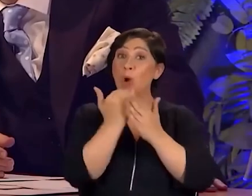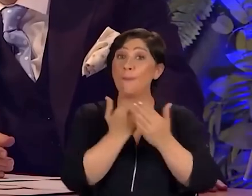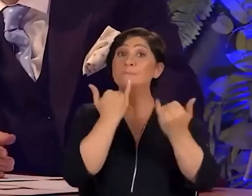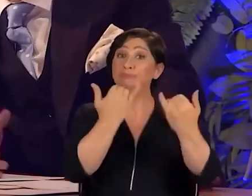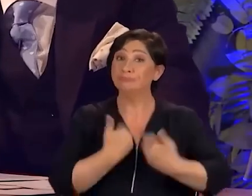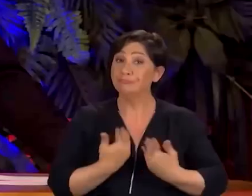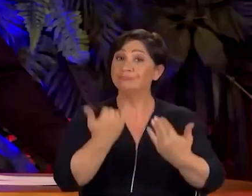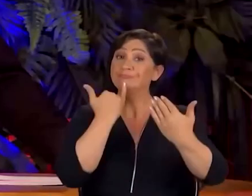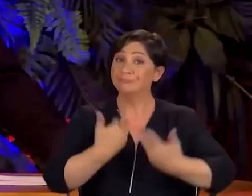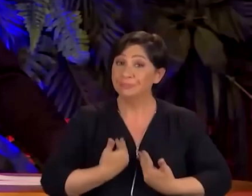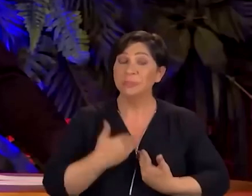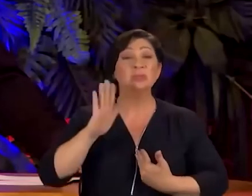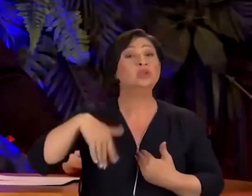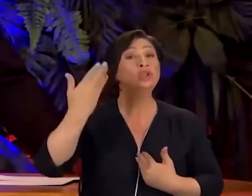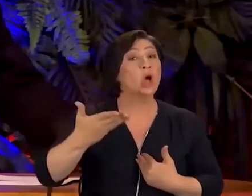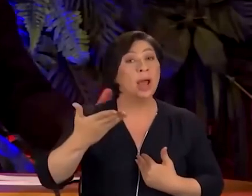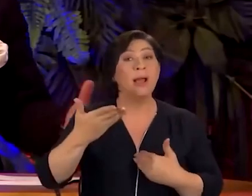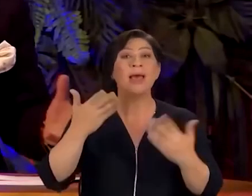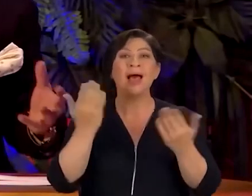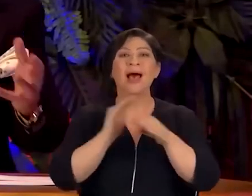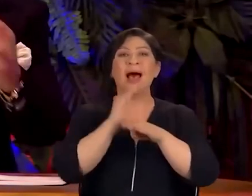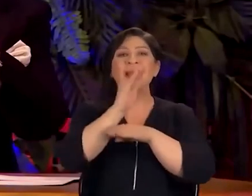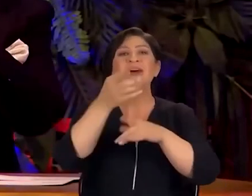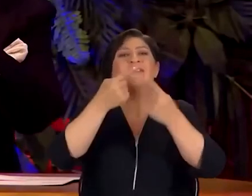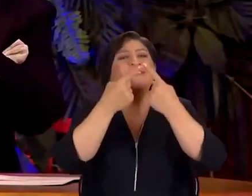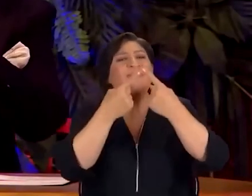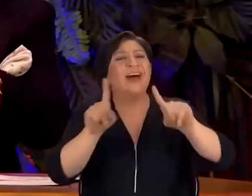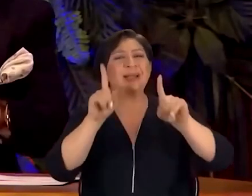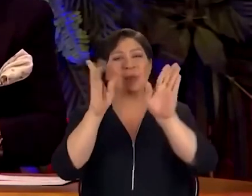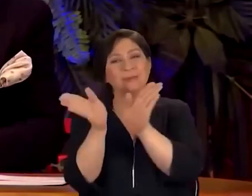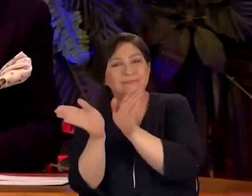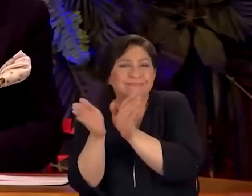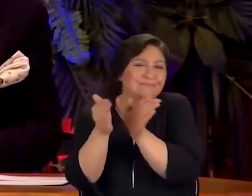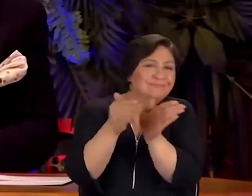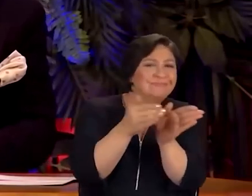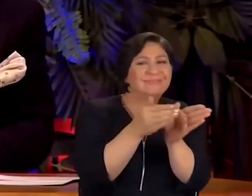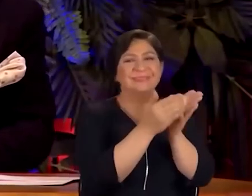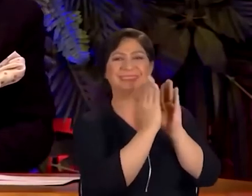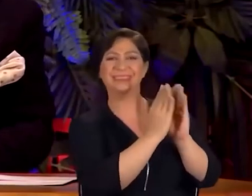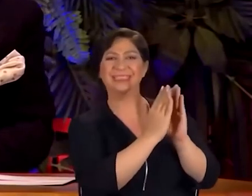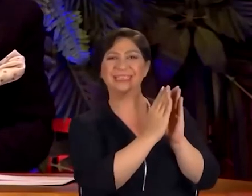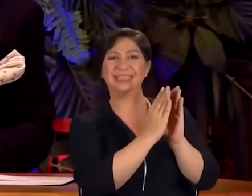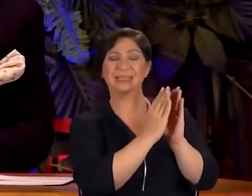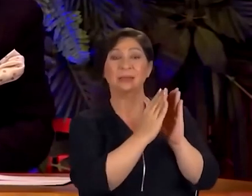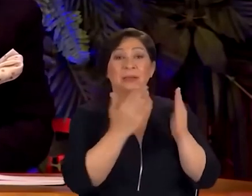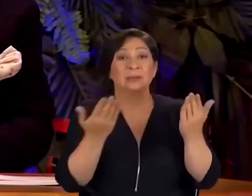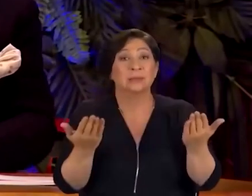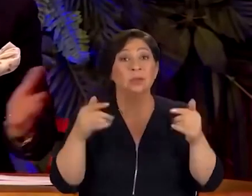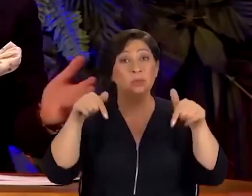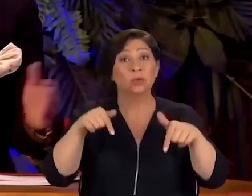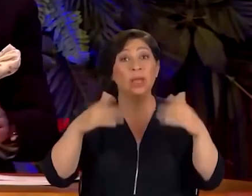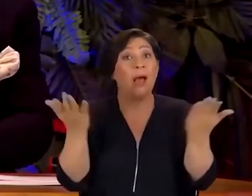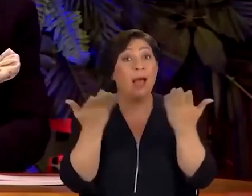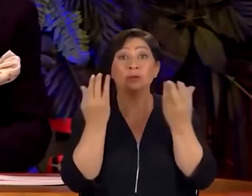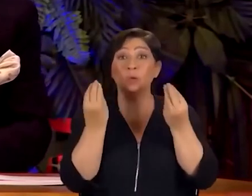konuk oldu. Daha sonra da tabii ki hayatı bambaşka bir yönde ilerledi. Ve bugün